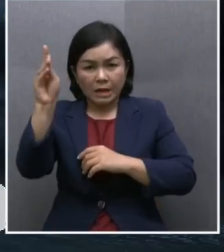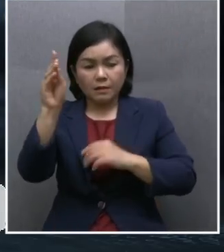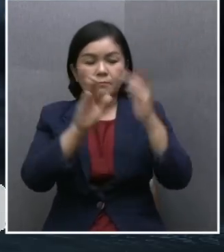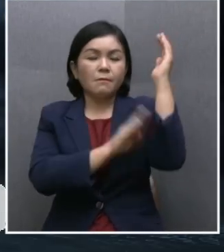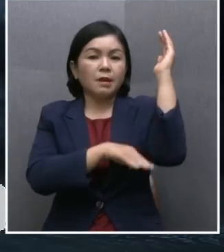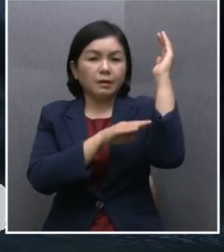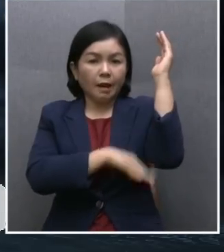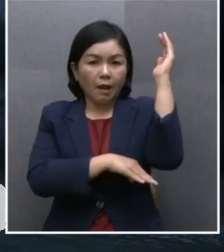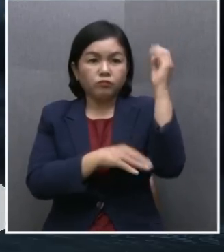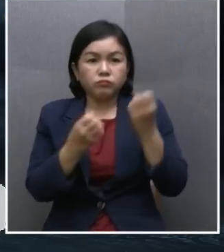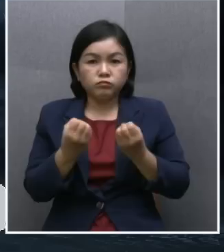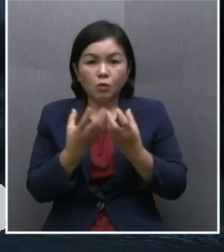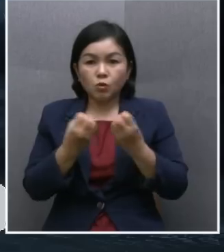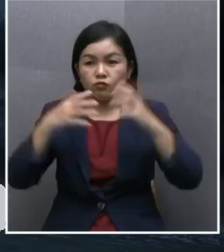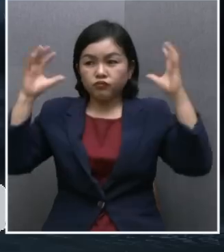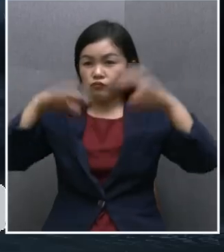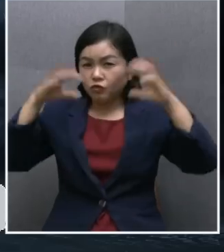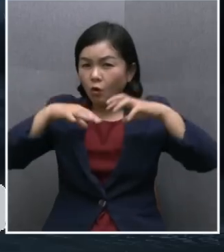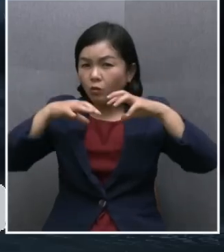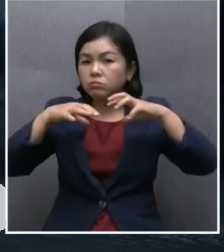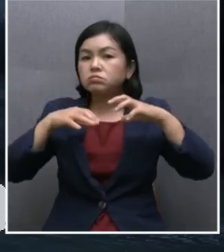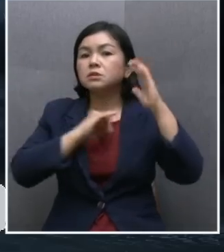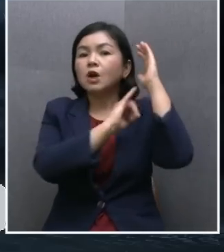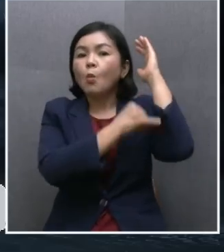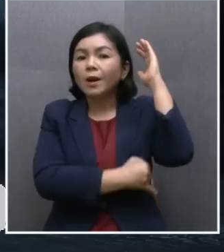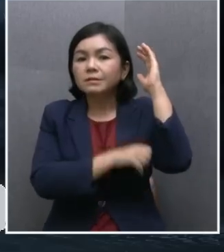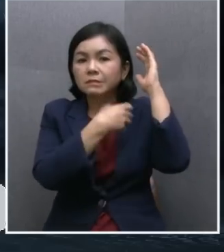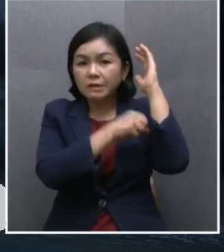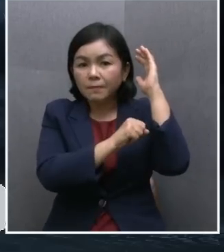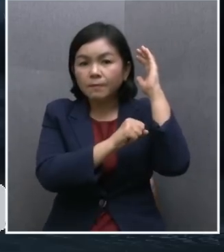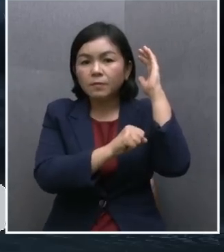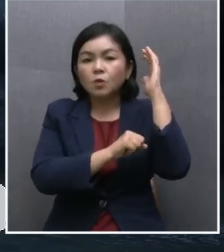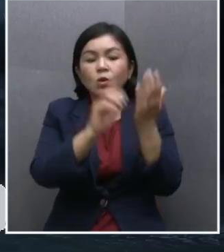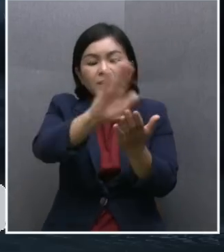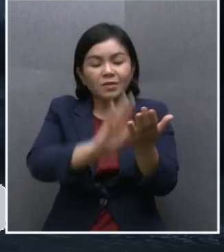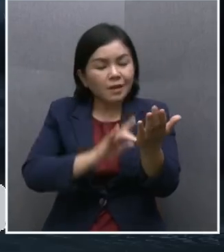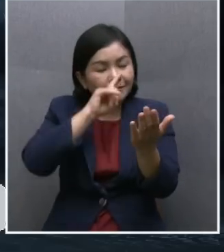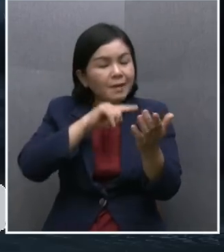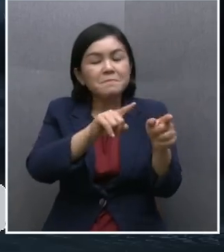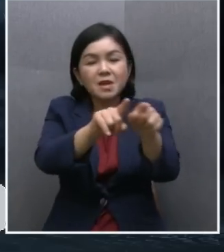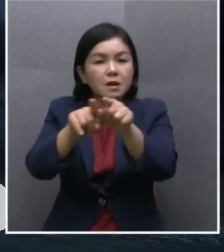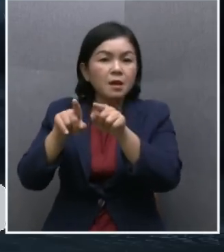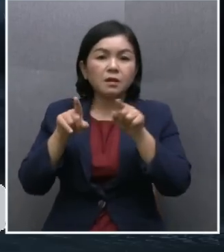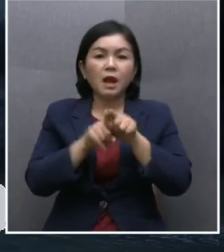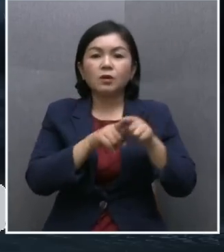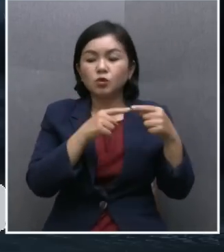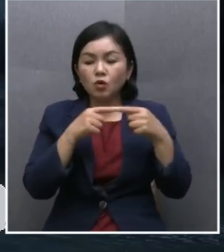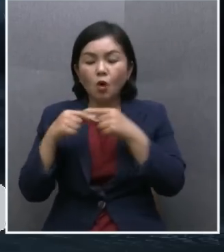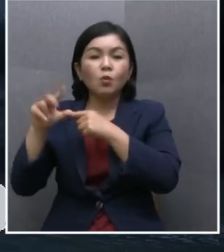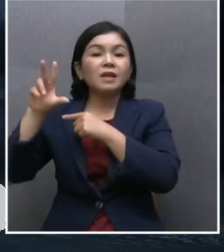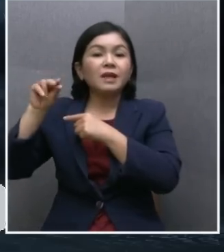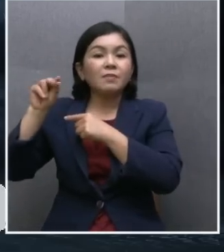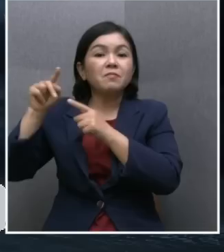นั้นจะได้รับผลกระทบเพิ่มขึ้นประมาณ 10จังหวัดและทุกภาคจะได้รับผลกระทบไปจนถึงวันที่ 30